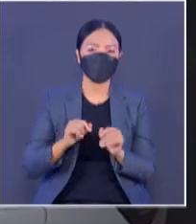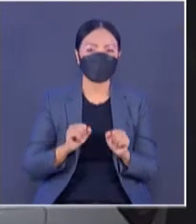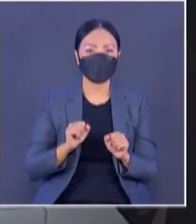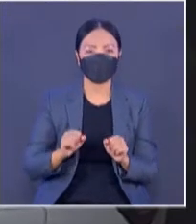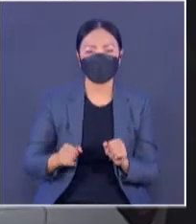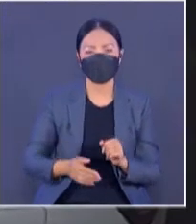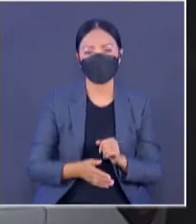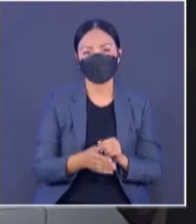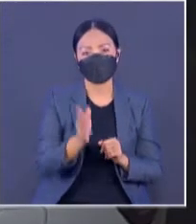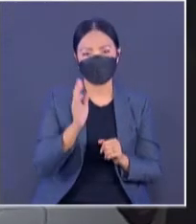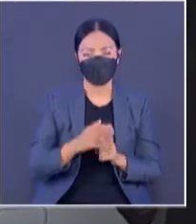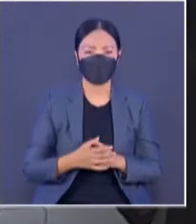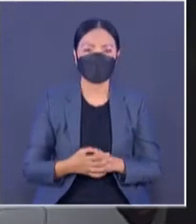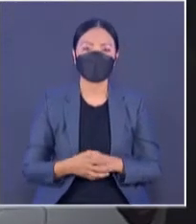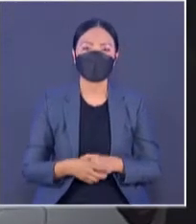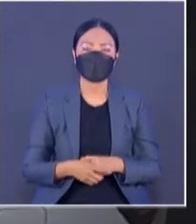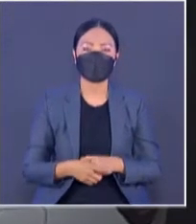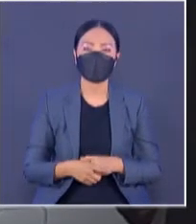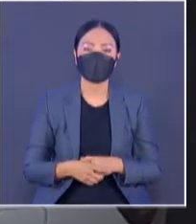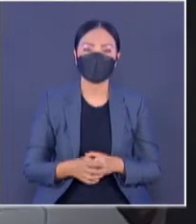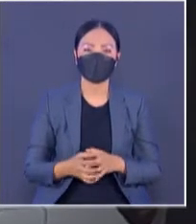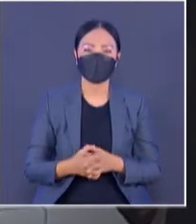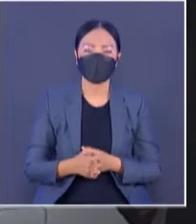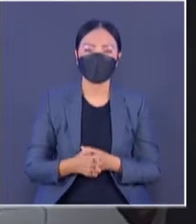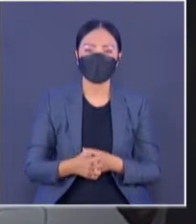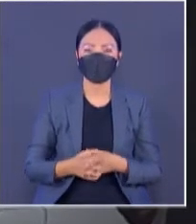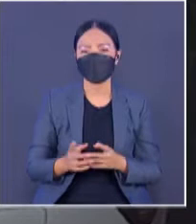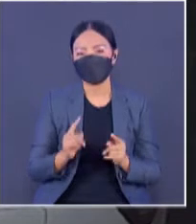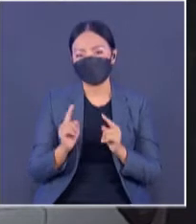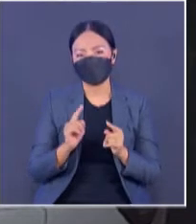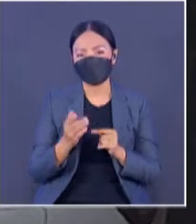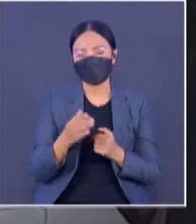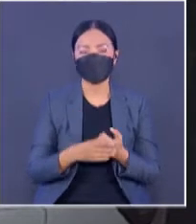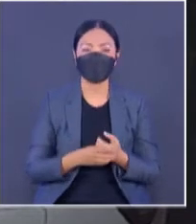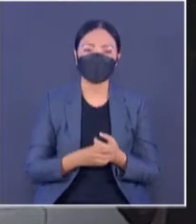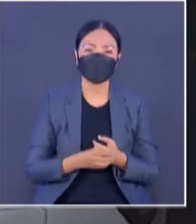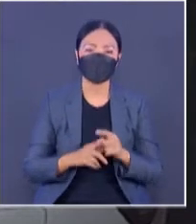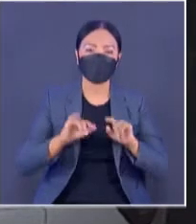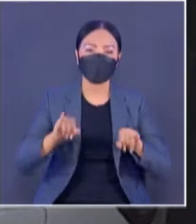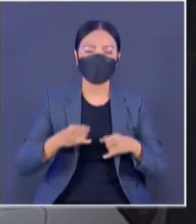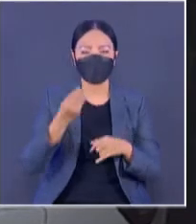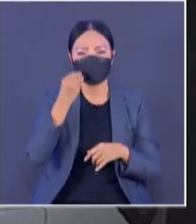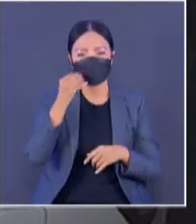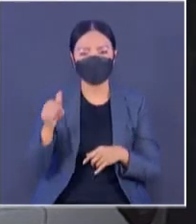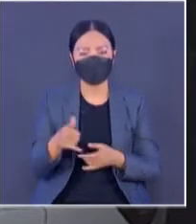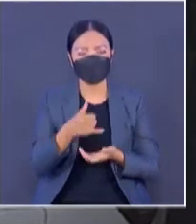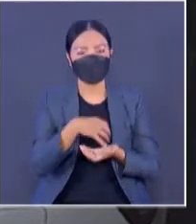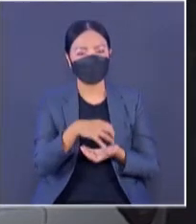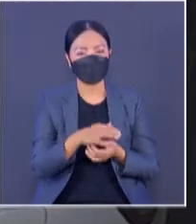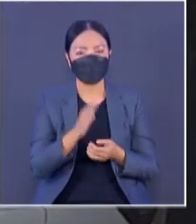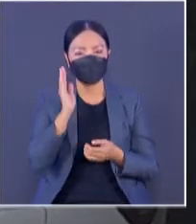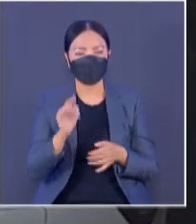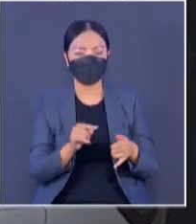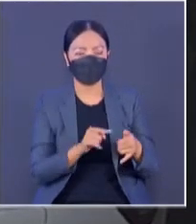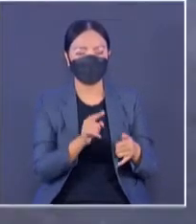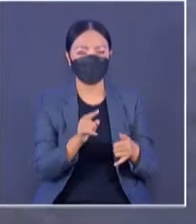ขับรถมอเตอร์ไซค์มากดกริ่งรอให้เจ้าของบ้านก็ออกมาแล้วก็ออกมาพูดคุยกันเจ้าของบ้านหลังนี้ให้ข้อมูลนะคะว่าชายสว